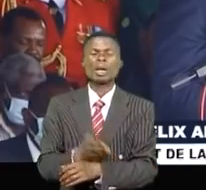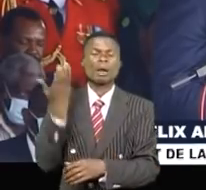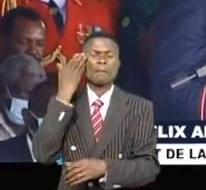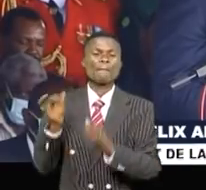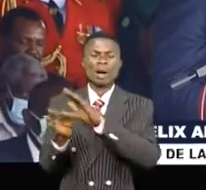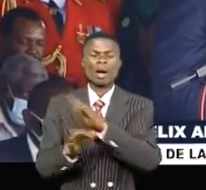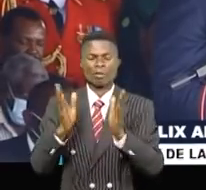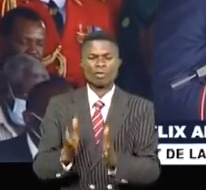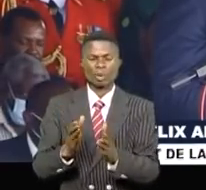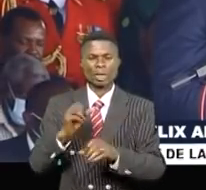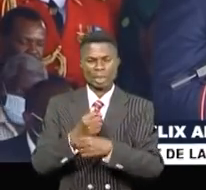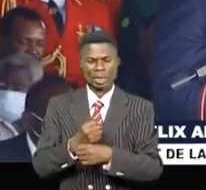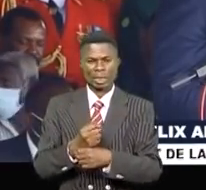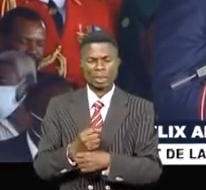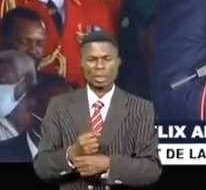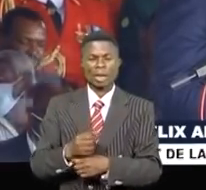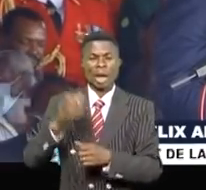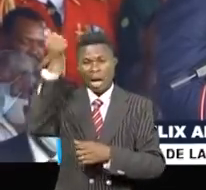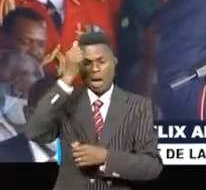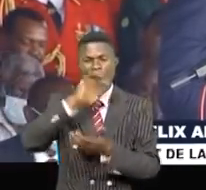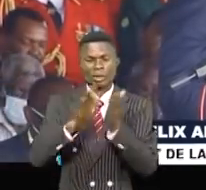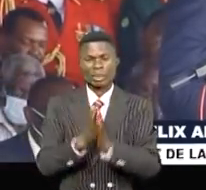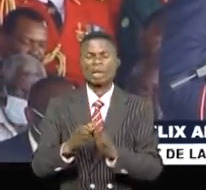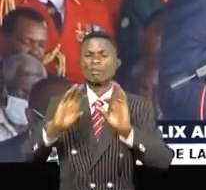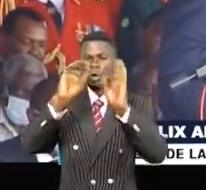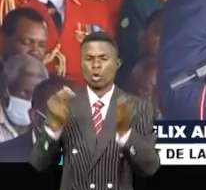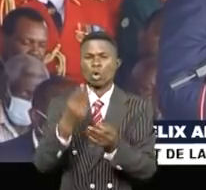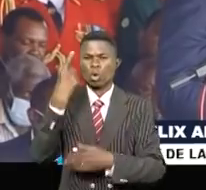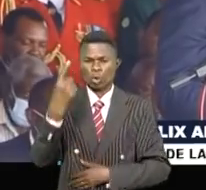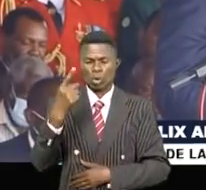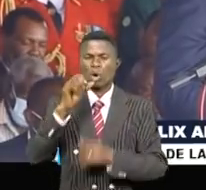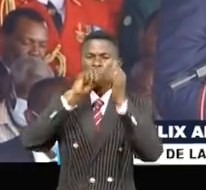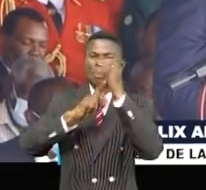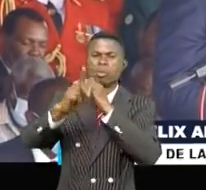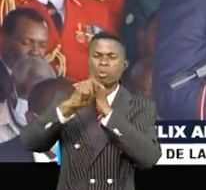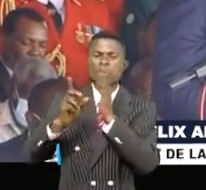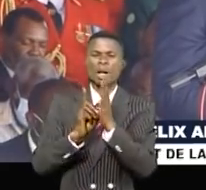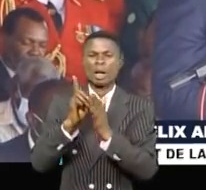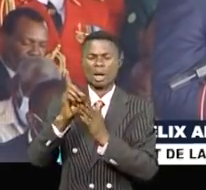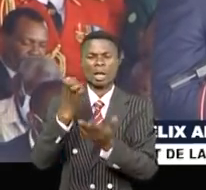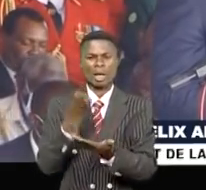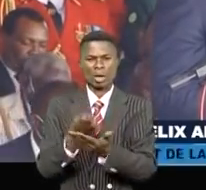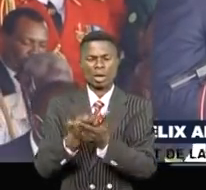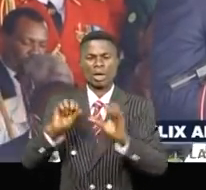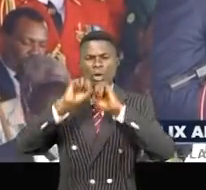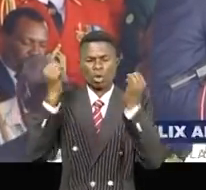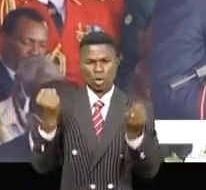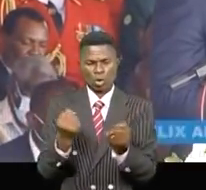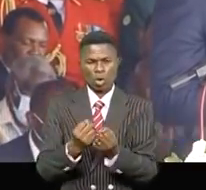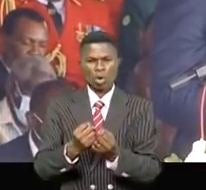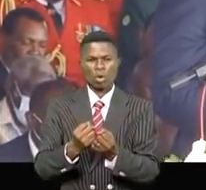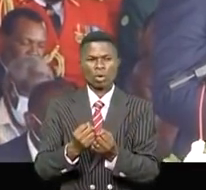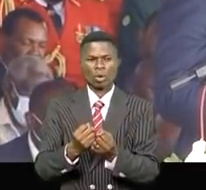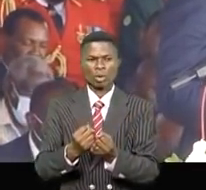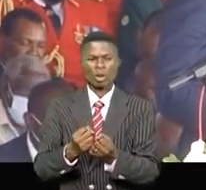fondateurs d'unifier le continent et d'y promouvoir un développement économique et social par